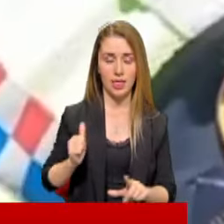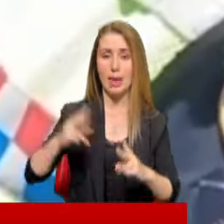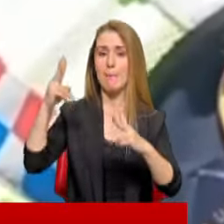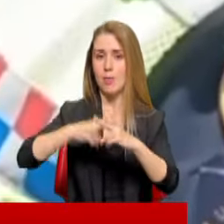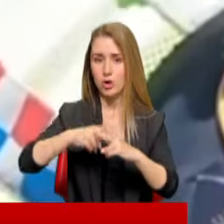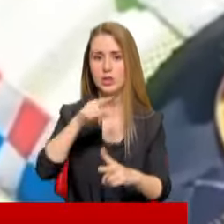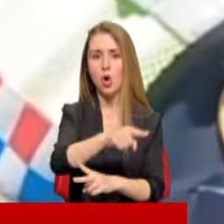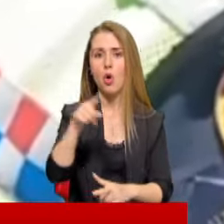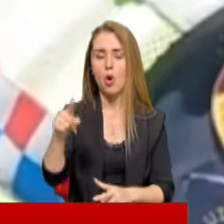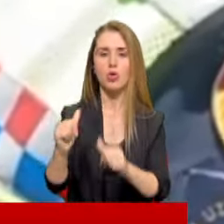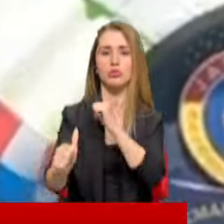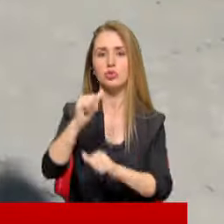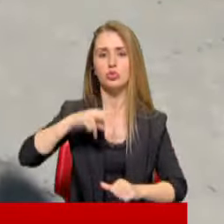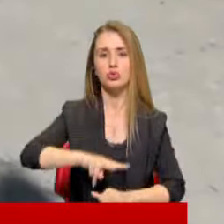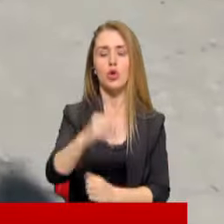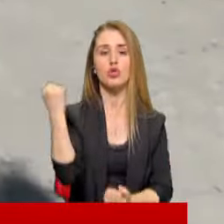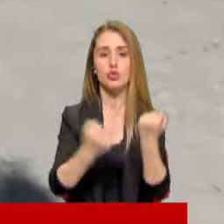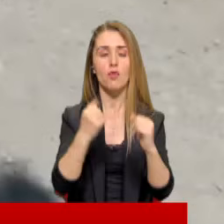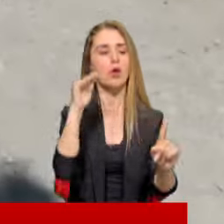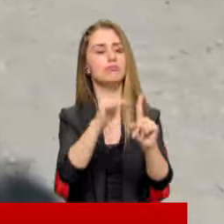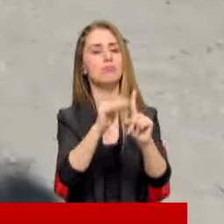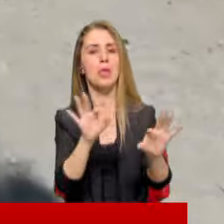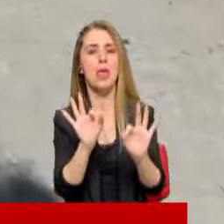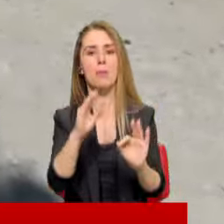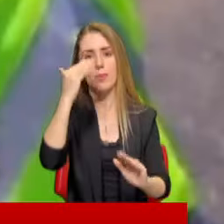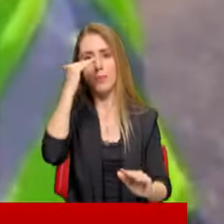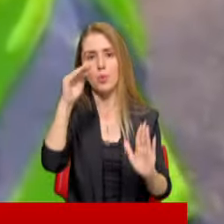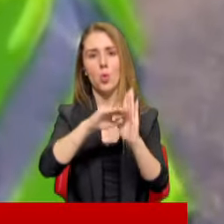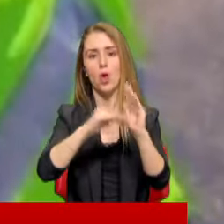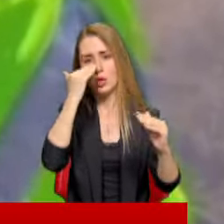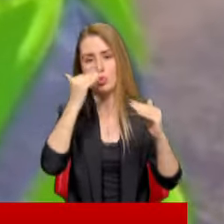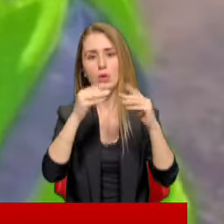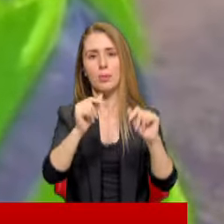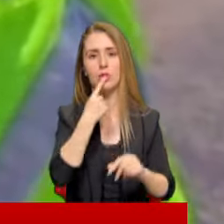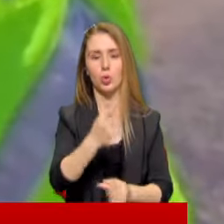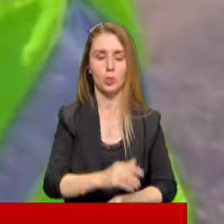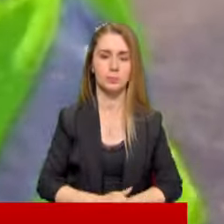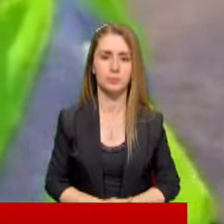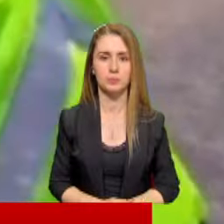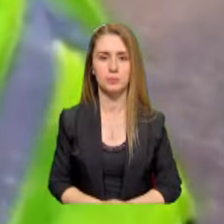ekipleri eve dönüş yolundaki sürücüleri sık sık kurallara uymaları konusunda uyardı.